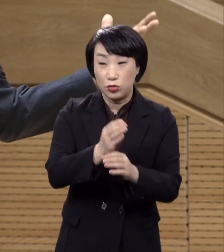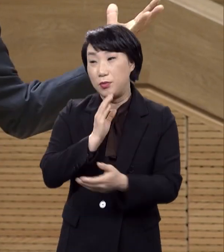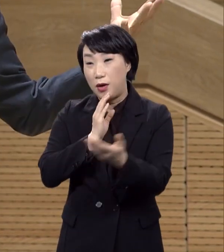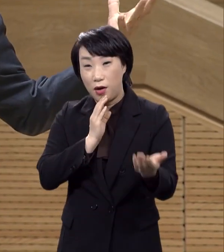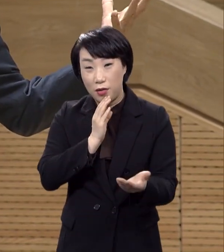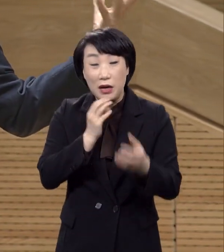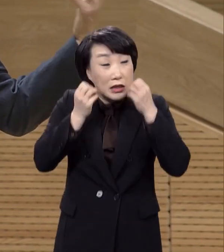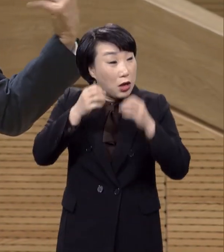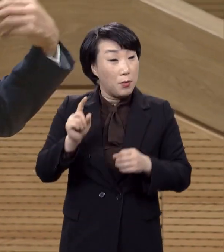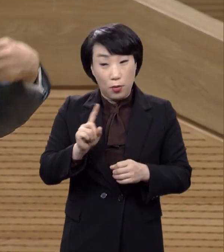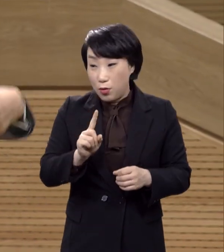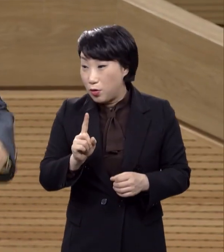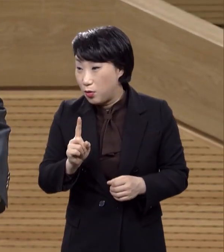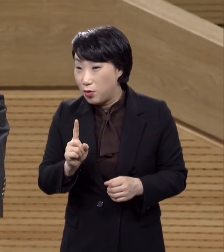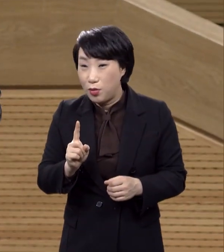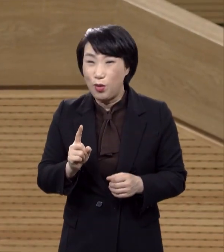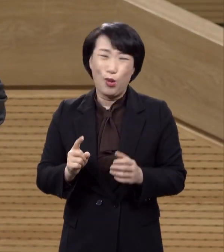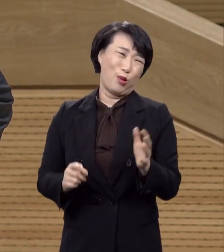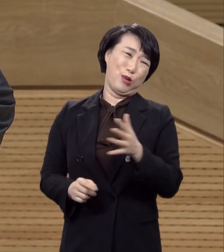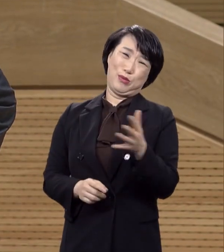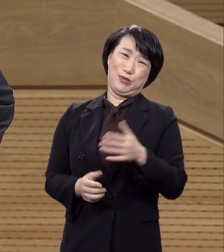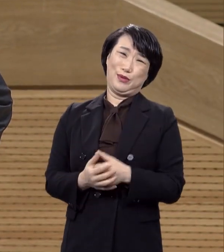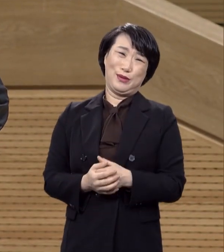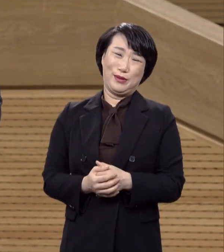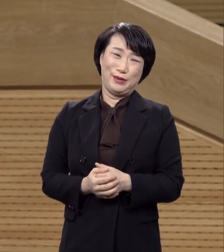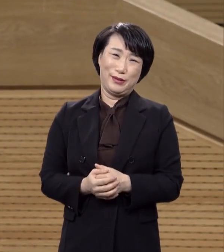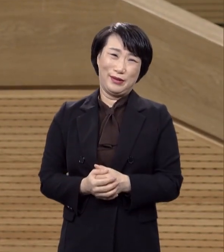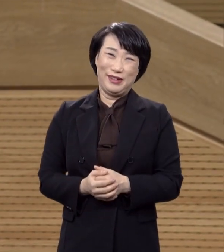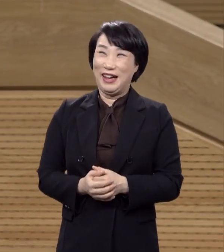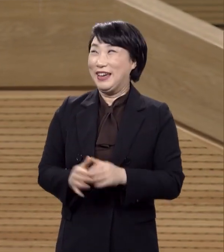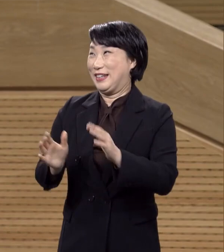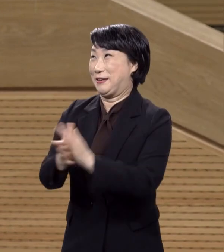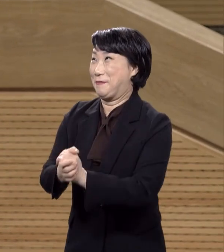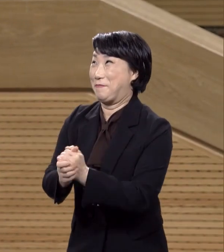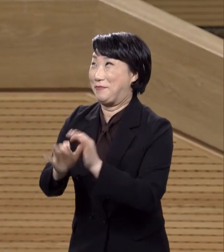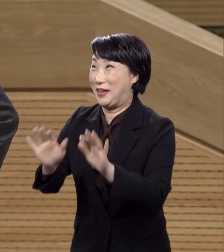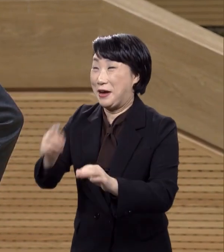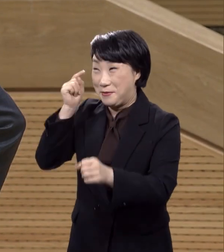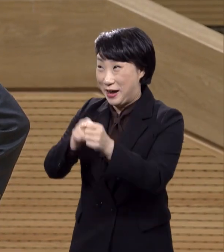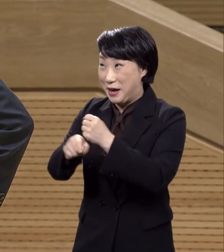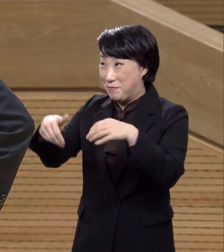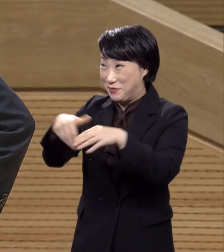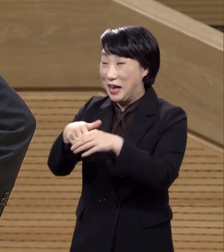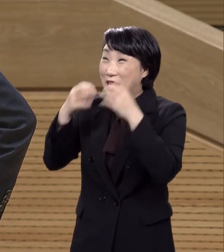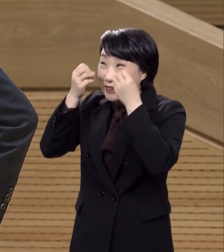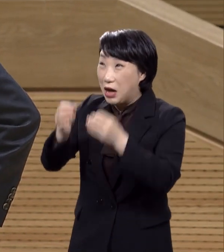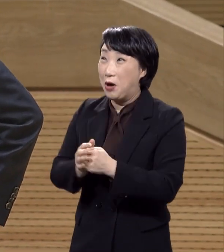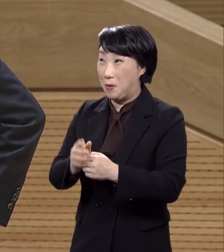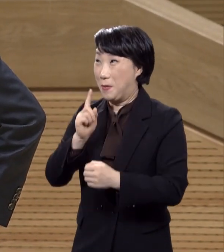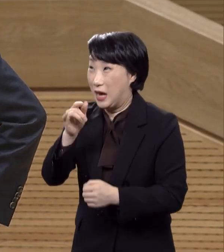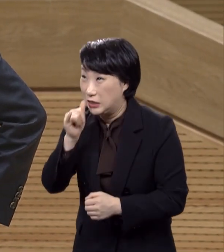뿐이지, 뭐가 새 것이 되는 것이 있습니까? 야, 과학 문명이 새 것이 왔다.